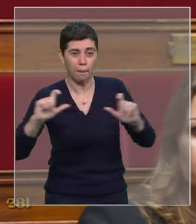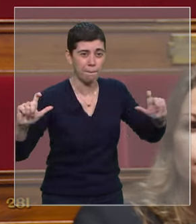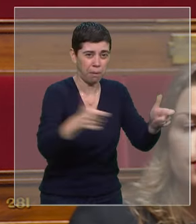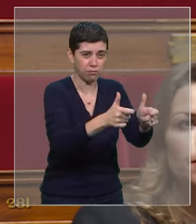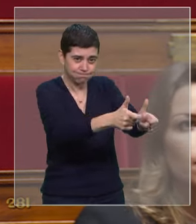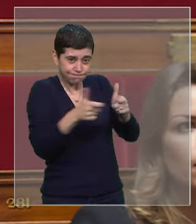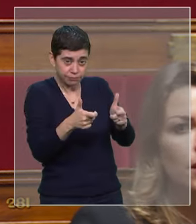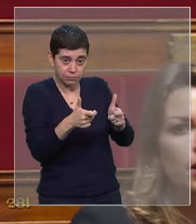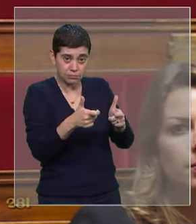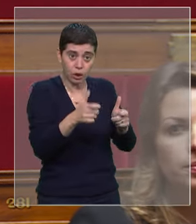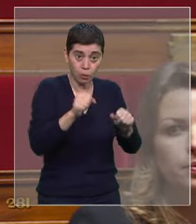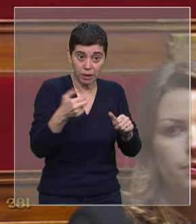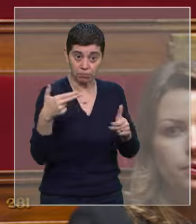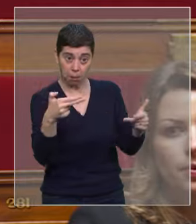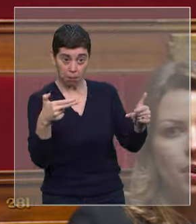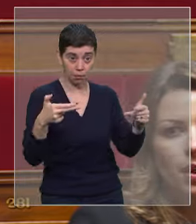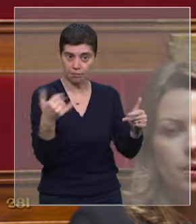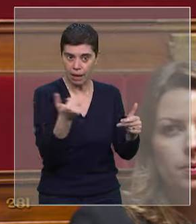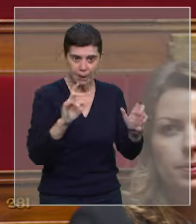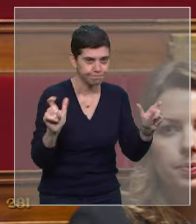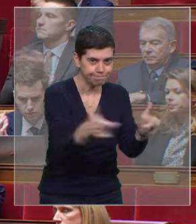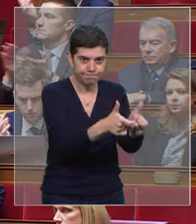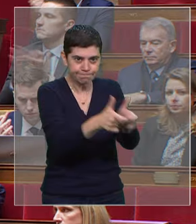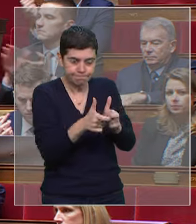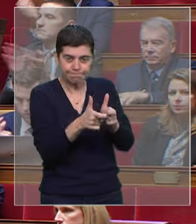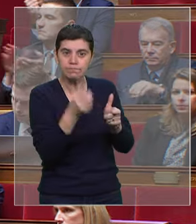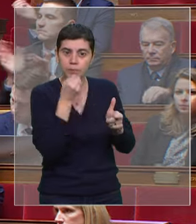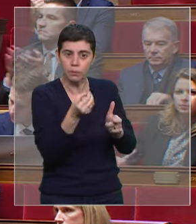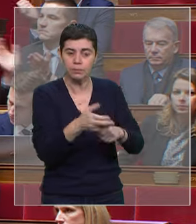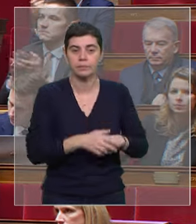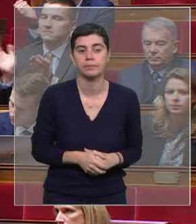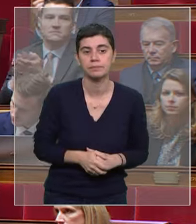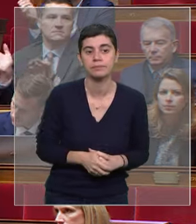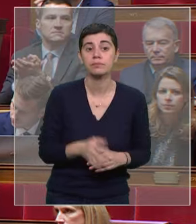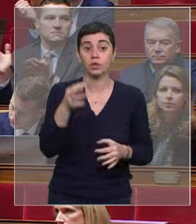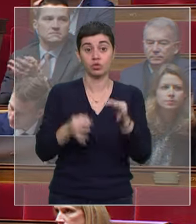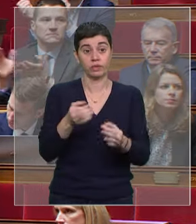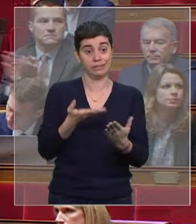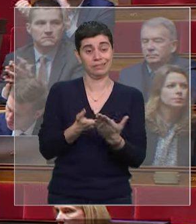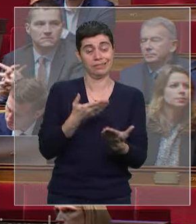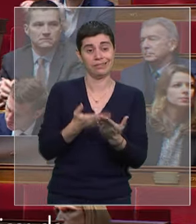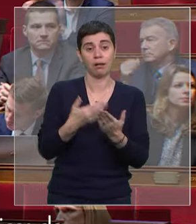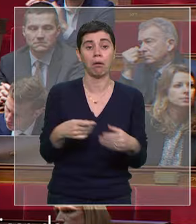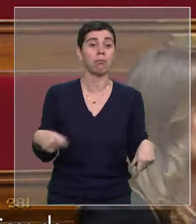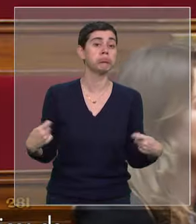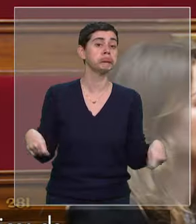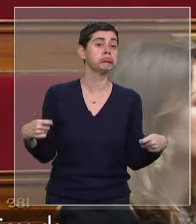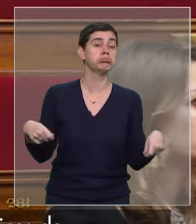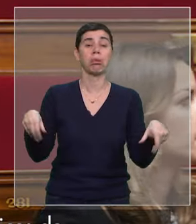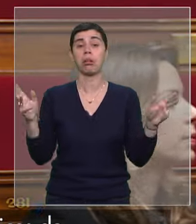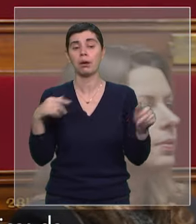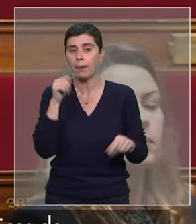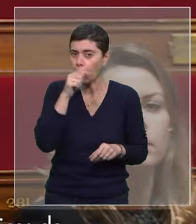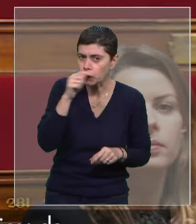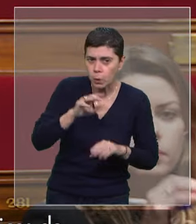et sans armes à feu. J'aimerais qu'on leur rende hommage. Quand on nous dit que la justice est laxiste, je réponds mensonge.